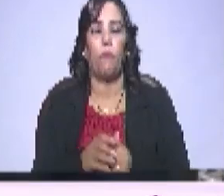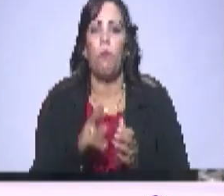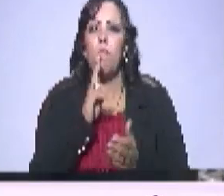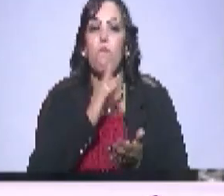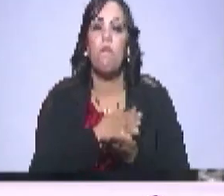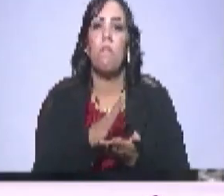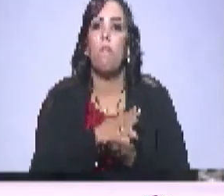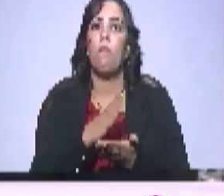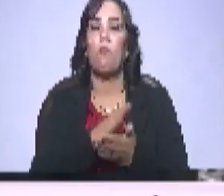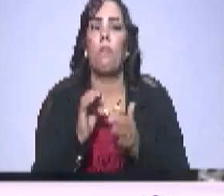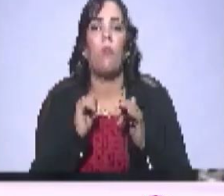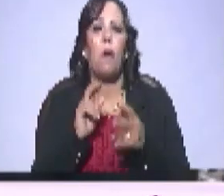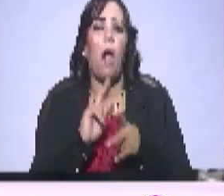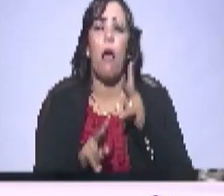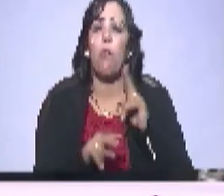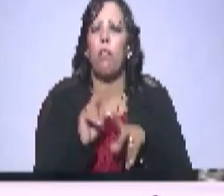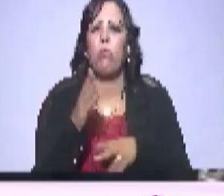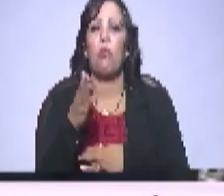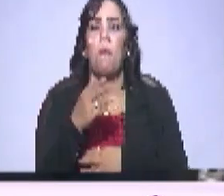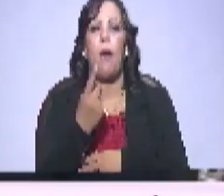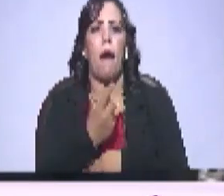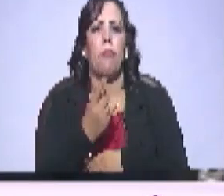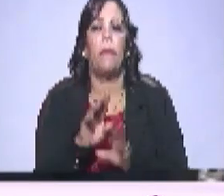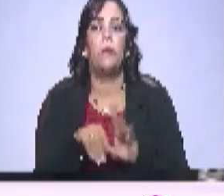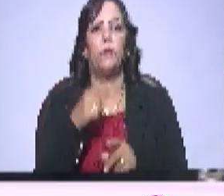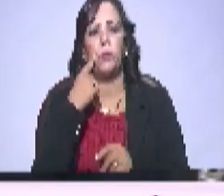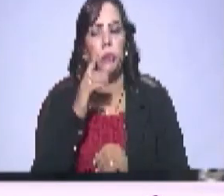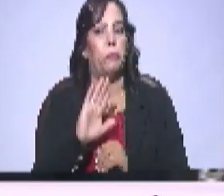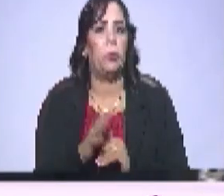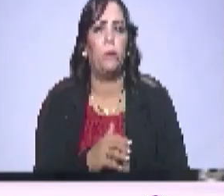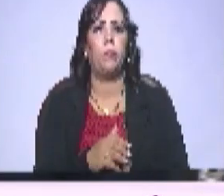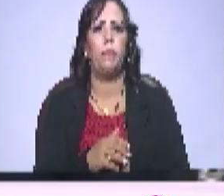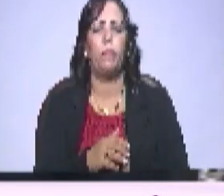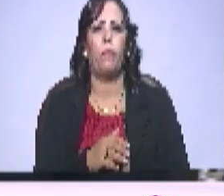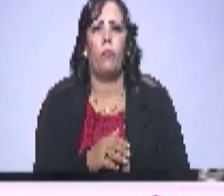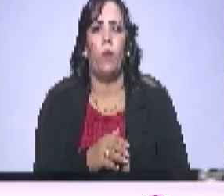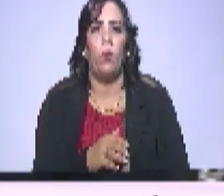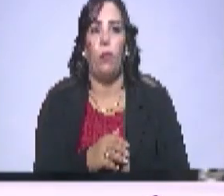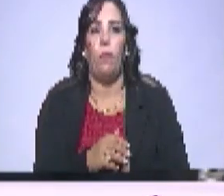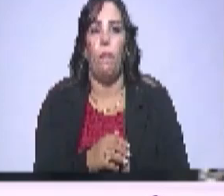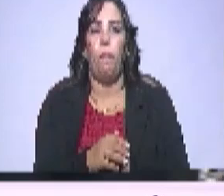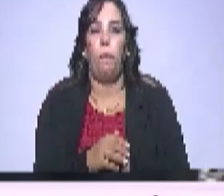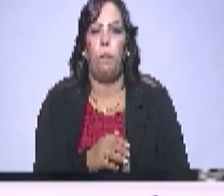كويس، ننضفه زي اي حاجه بالظبط. اي سمك